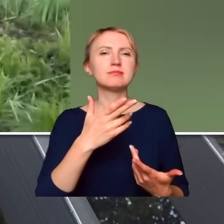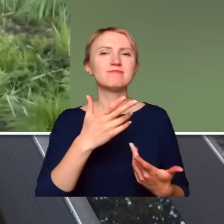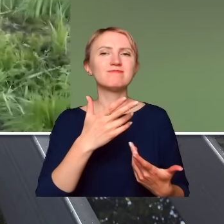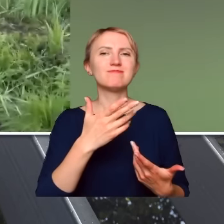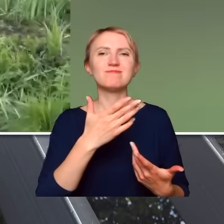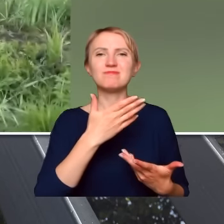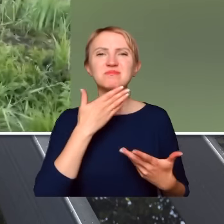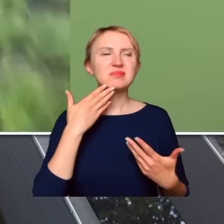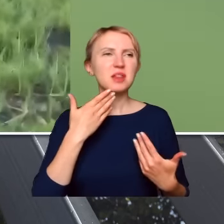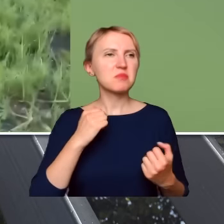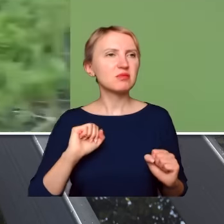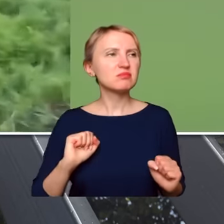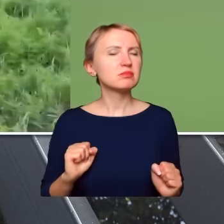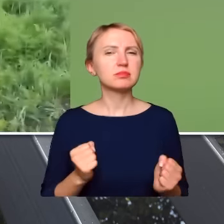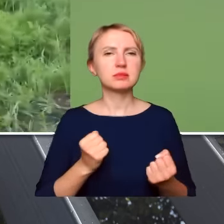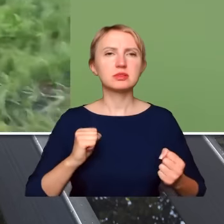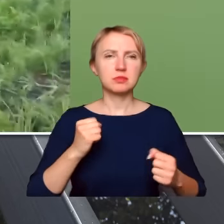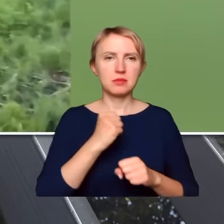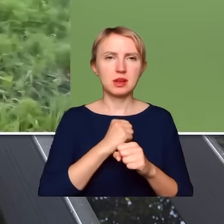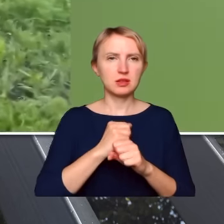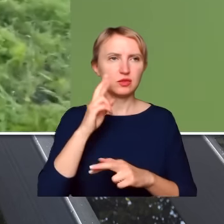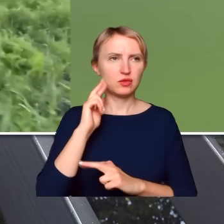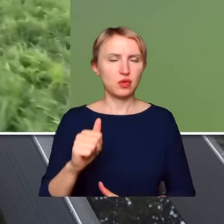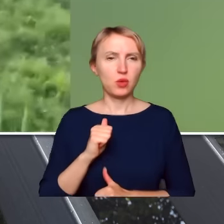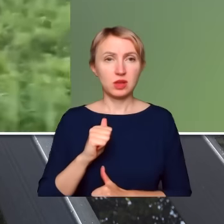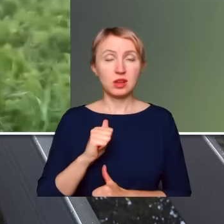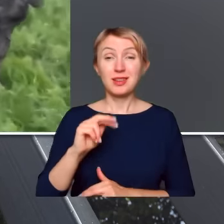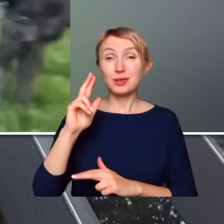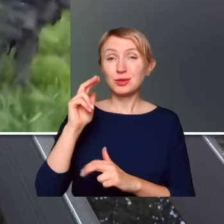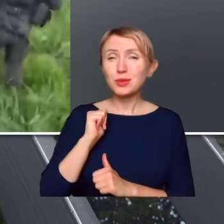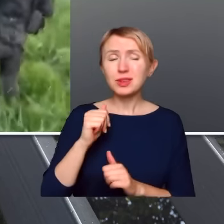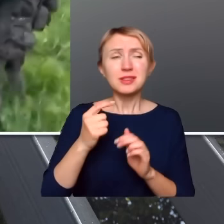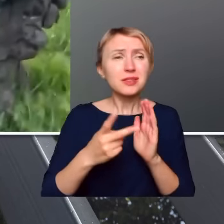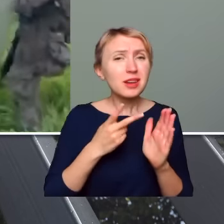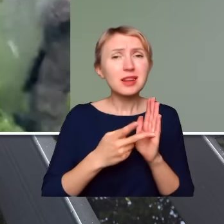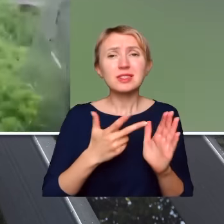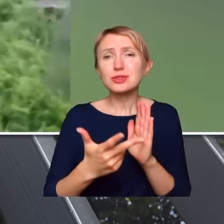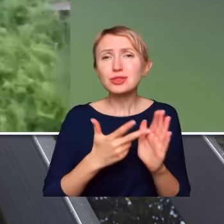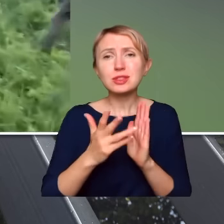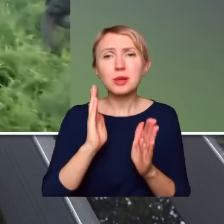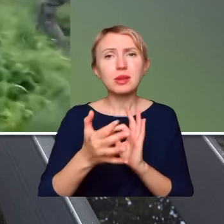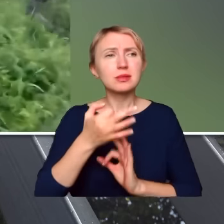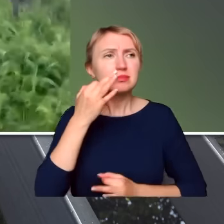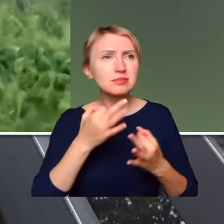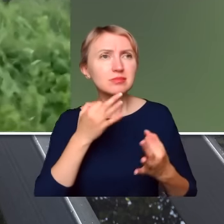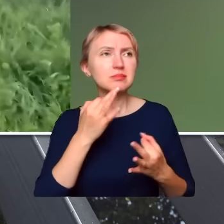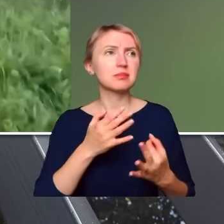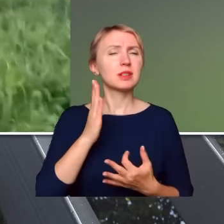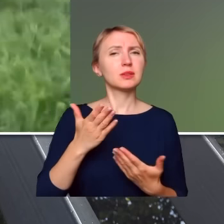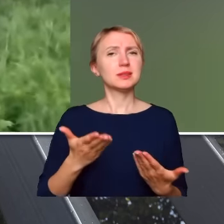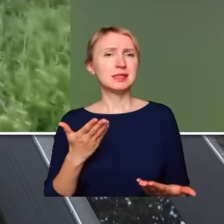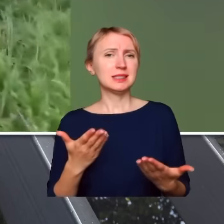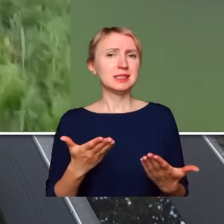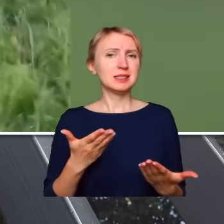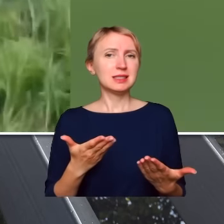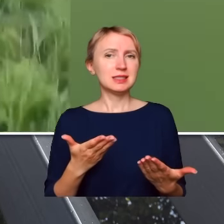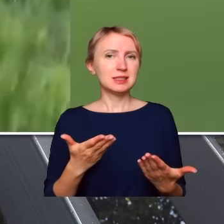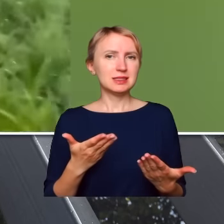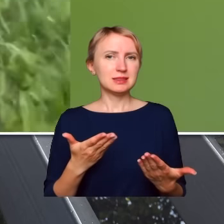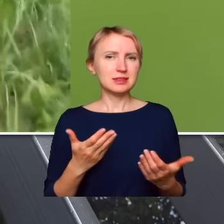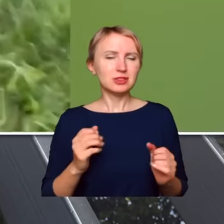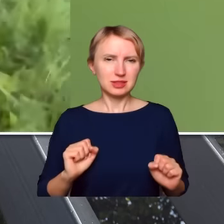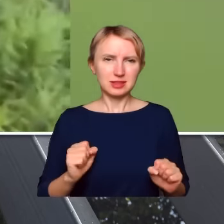demobilizację żołnierzy. No, oni się trzy razy zastanawiali i będą zastanawiali teraz nad podjęciem